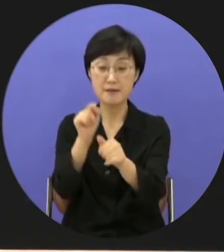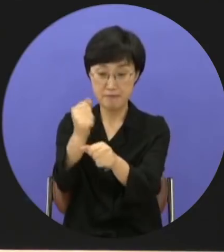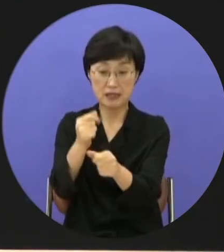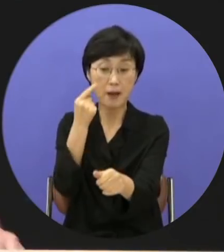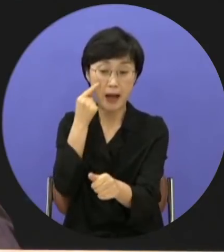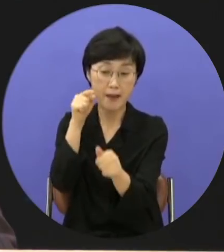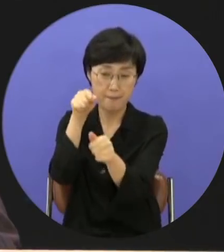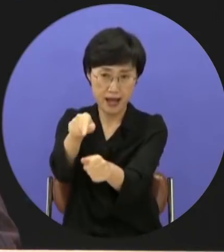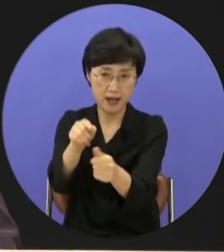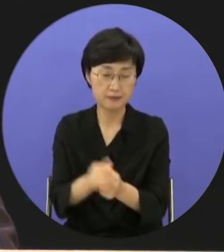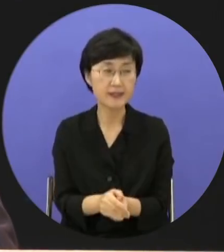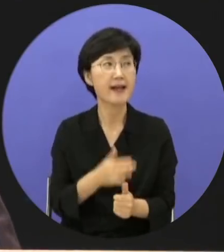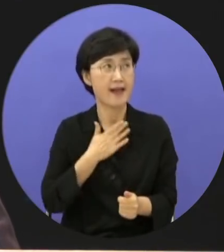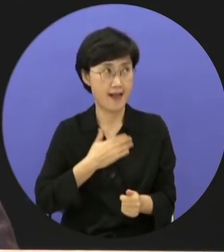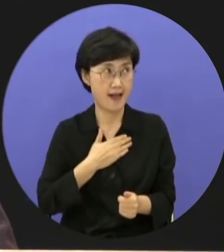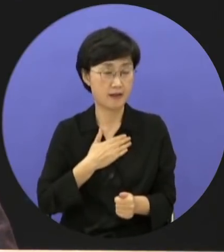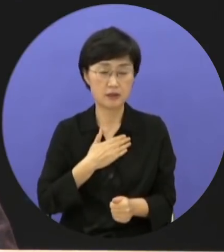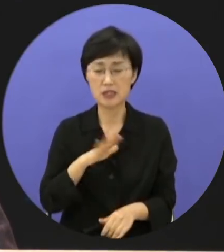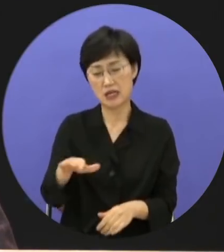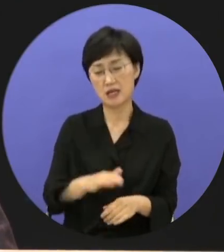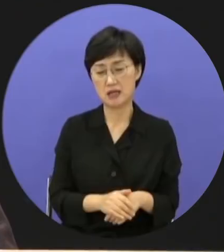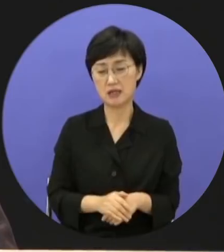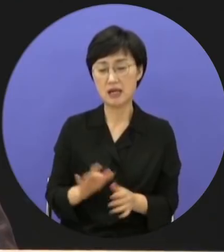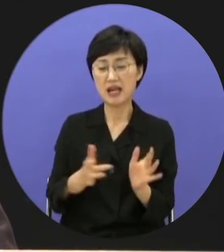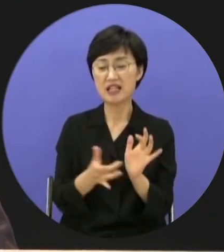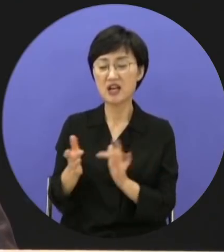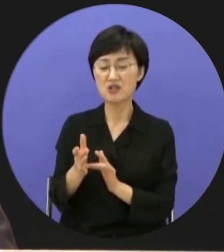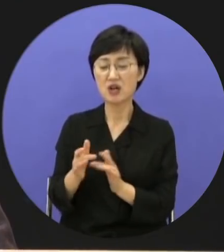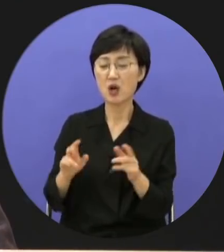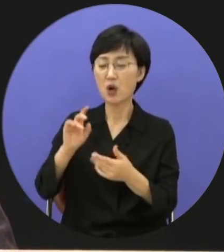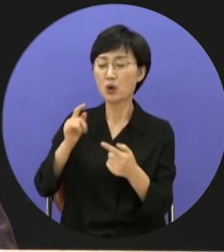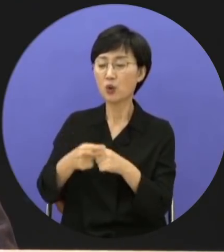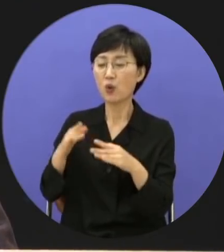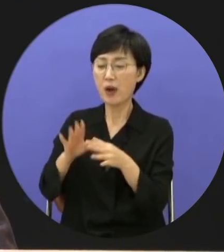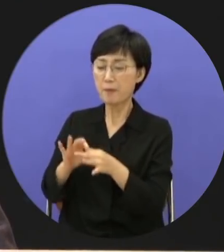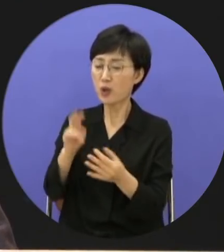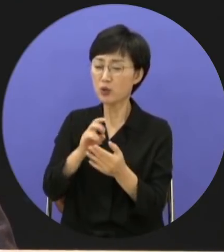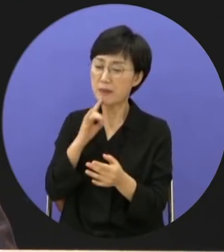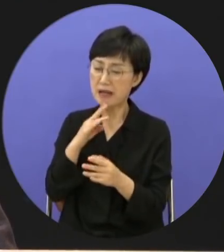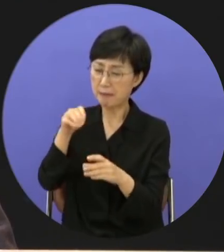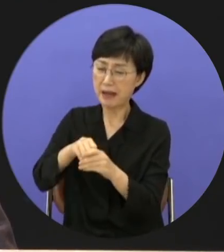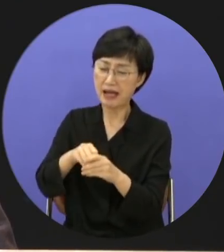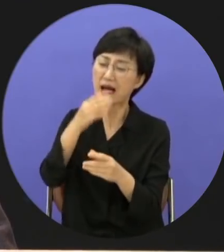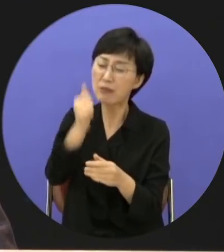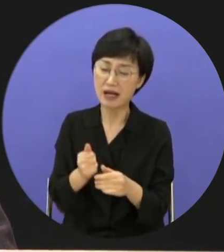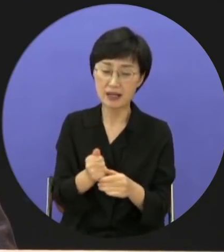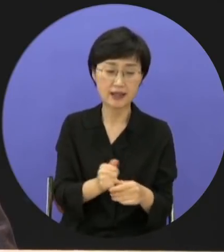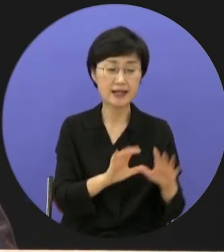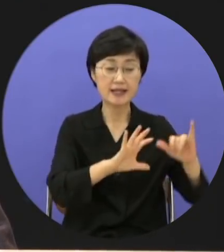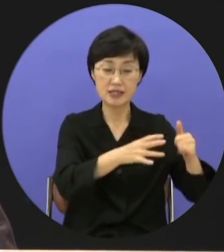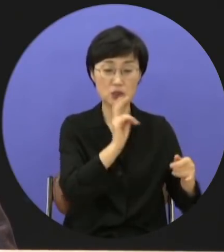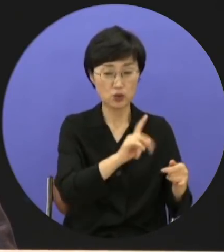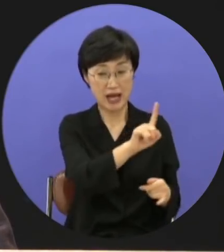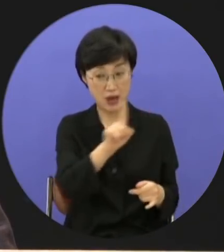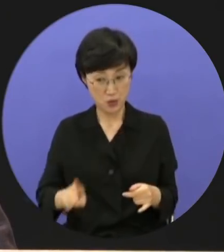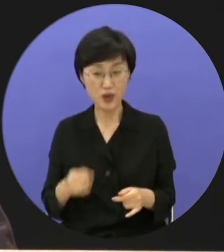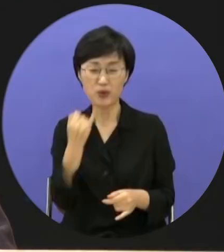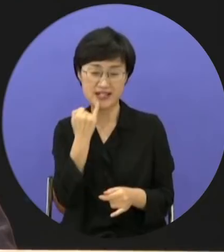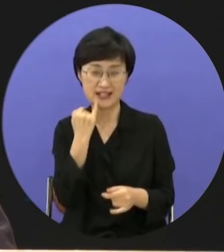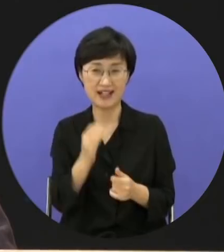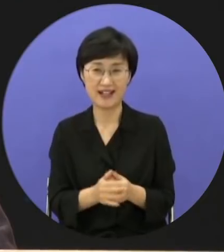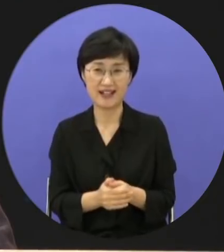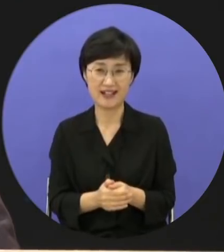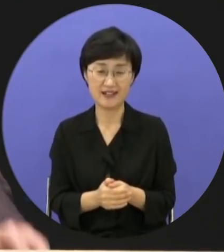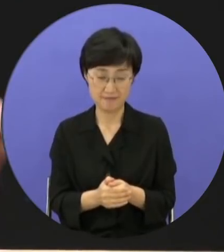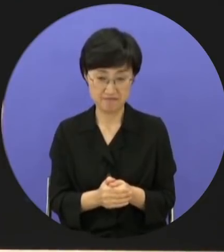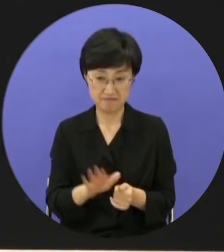I was thinking to myself, why don't we include a lot of these worldly songs, Christmas songs, but instead we just put in one, which was, "You Better Not Cry." 내년에는 세상